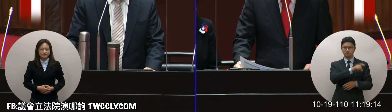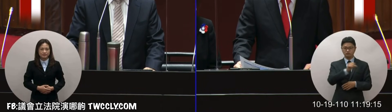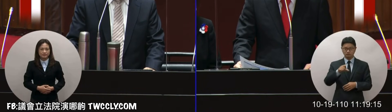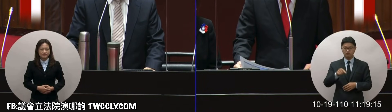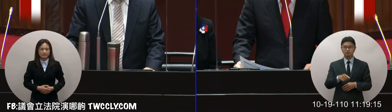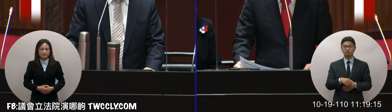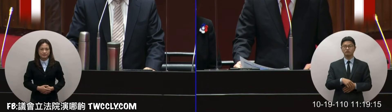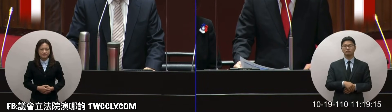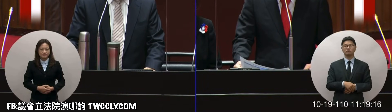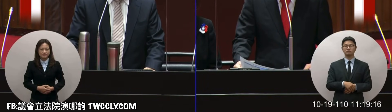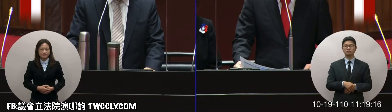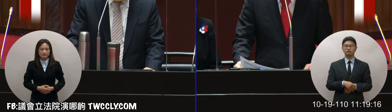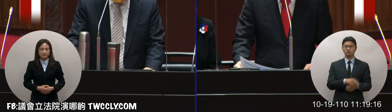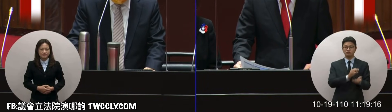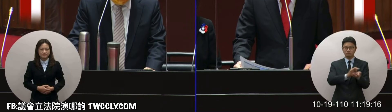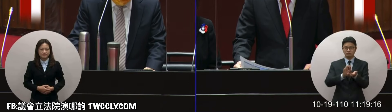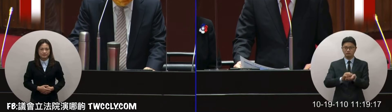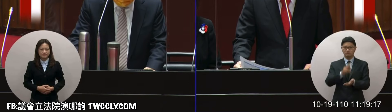别条例